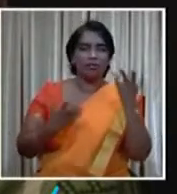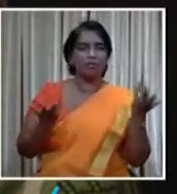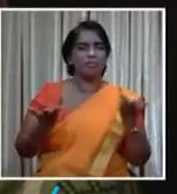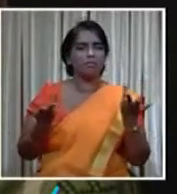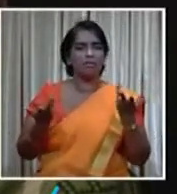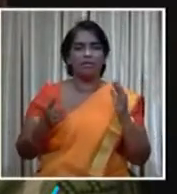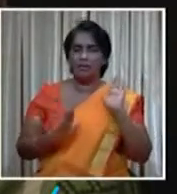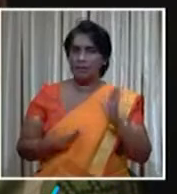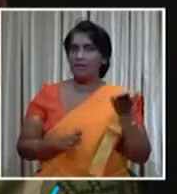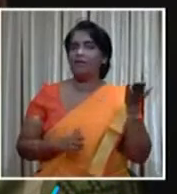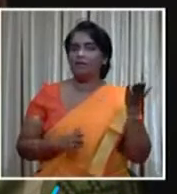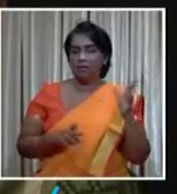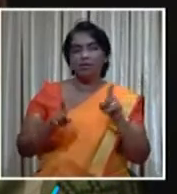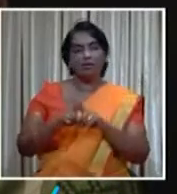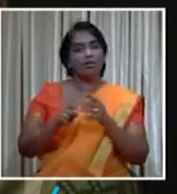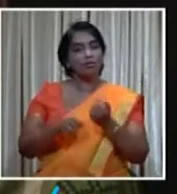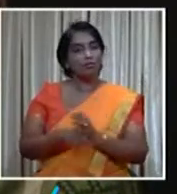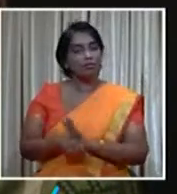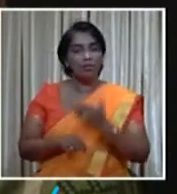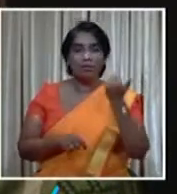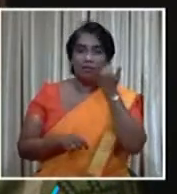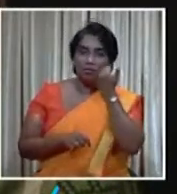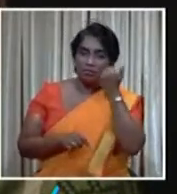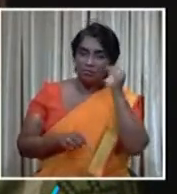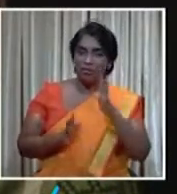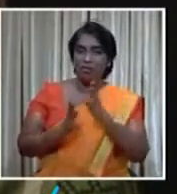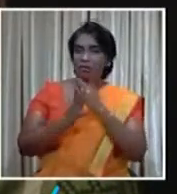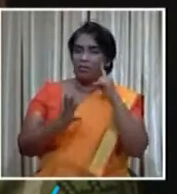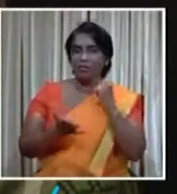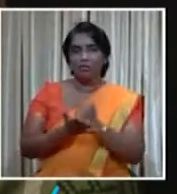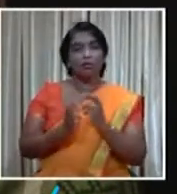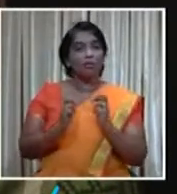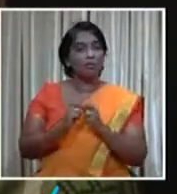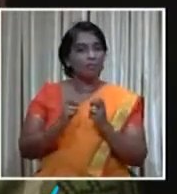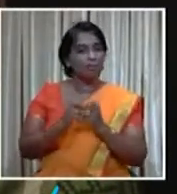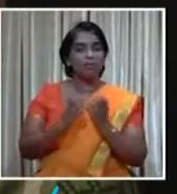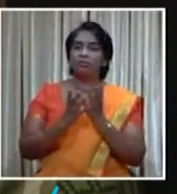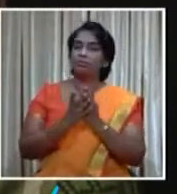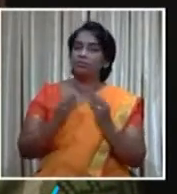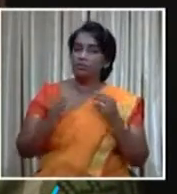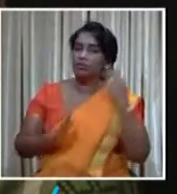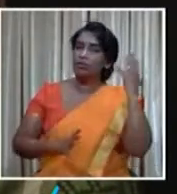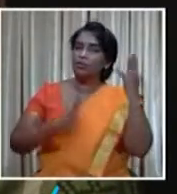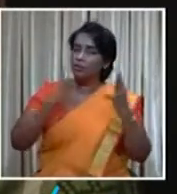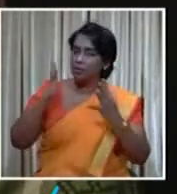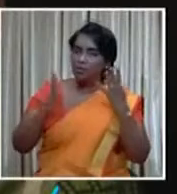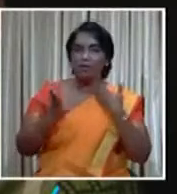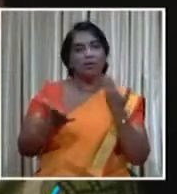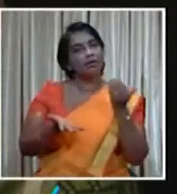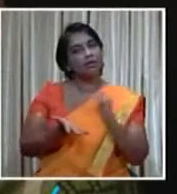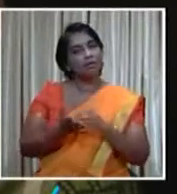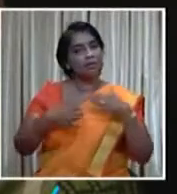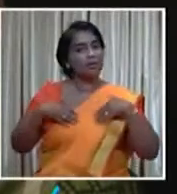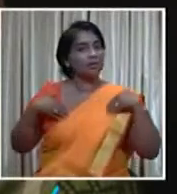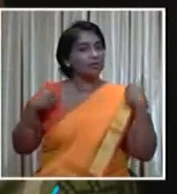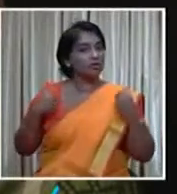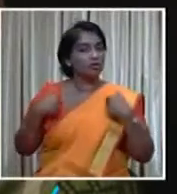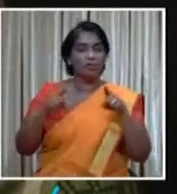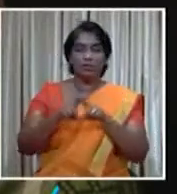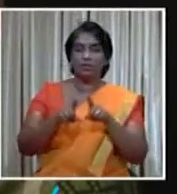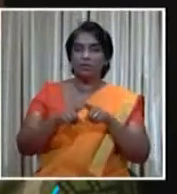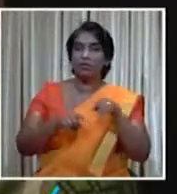වීමයි. COVID-19 වසංගතයේ බරපතල තත්ත්වයෙන් මිදී මුළු ලෝකයේම නැවත සෞඛ්‍යමෙන්ම